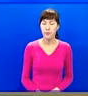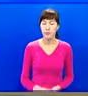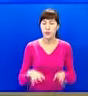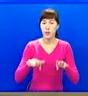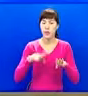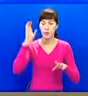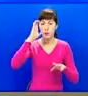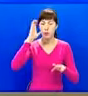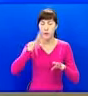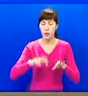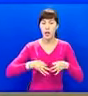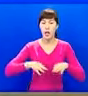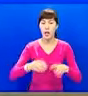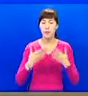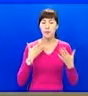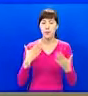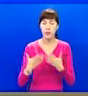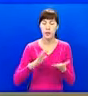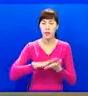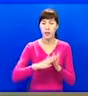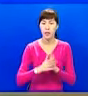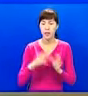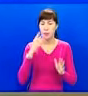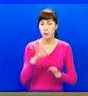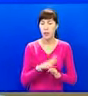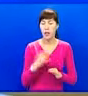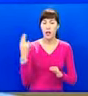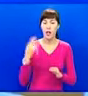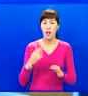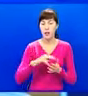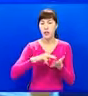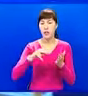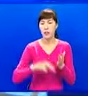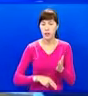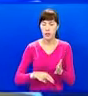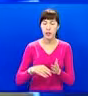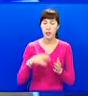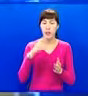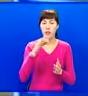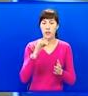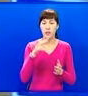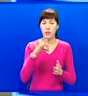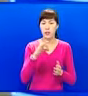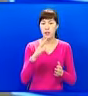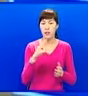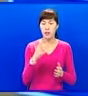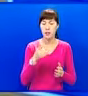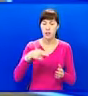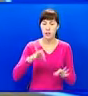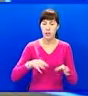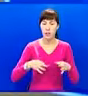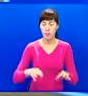Сенат Өзбекстанмен автомобиль қатынастары туралы келісімді қарады. Астанада қол қойылған хаттама Целинный және Сырдария автомобиль